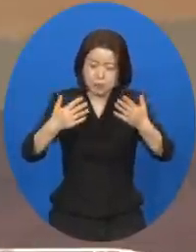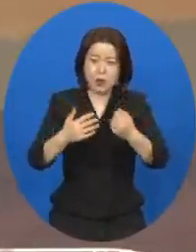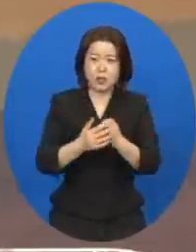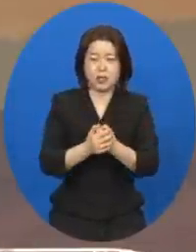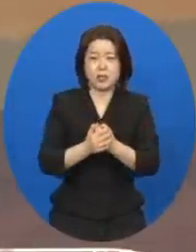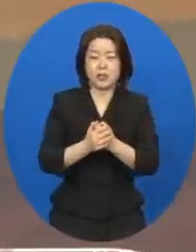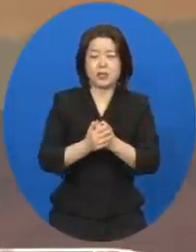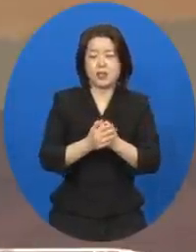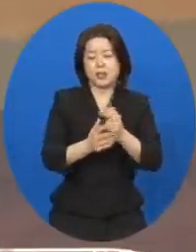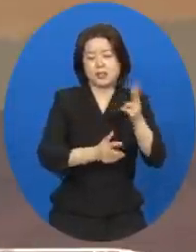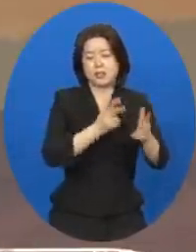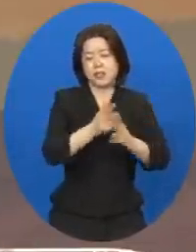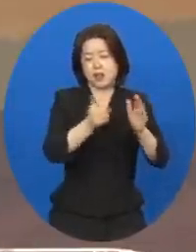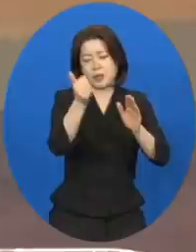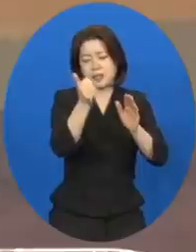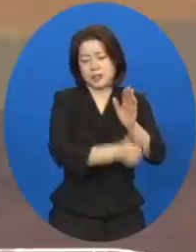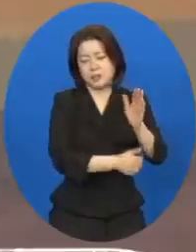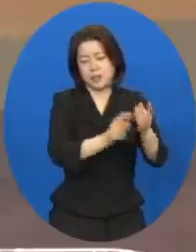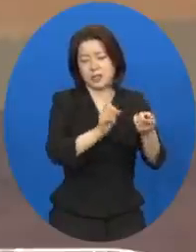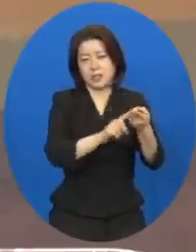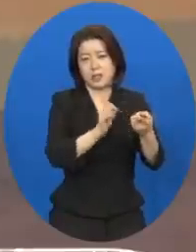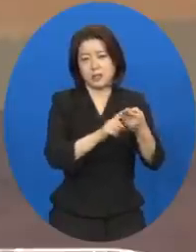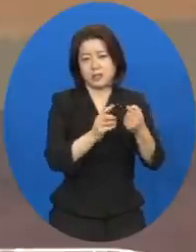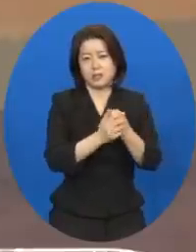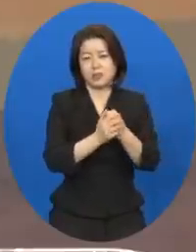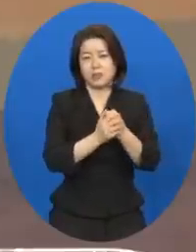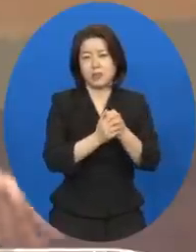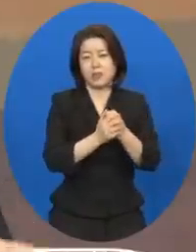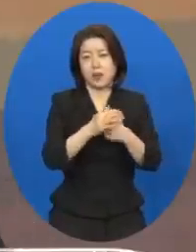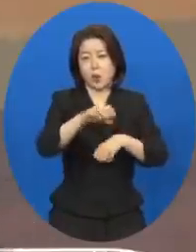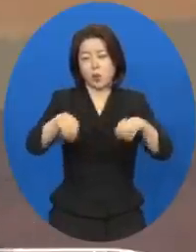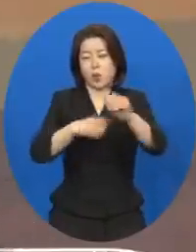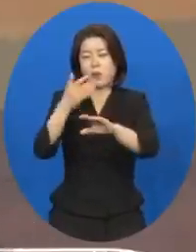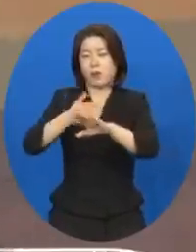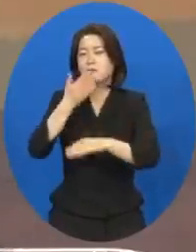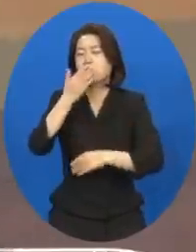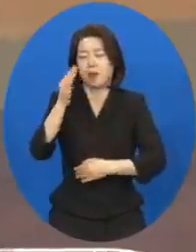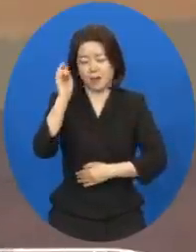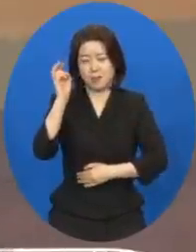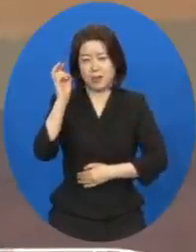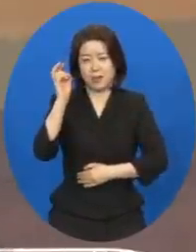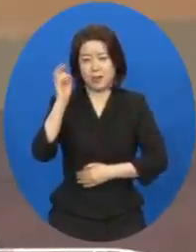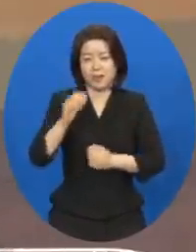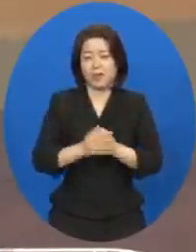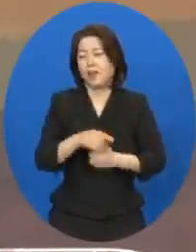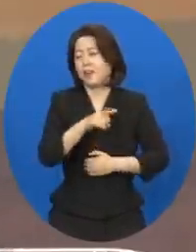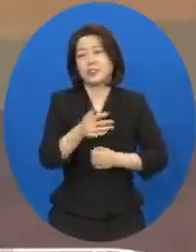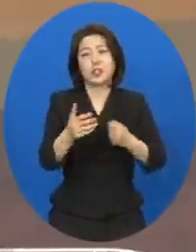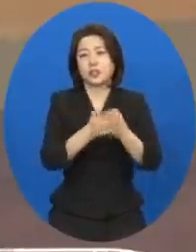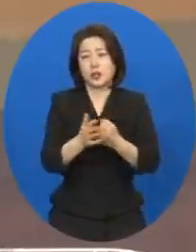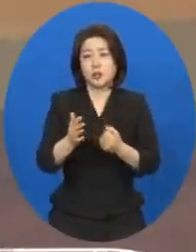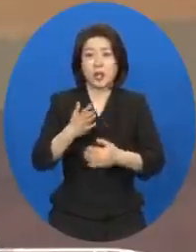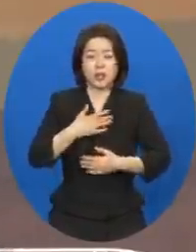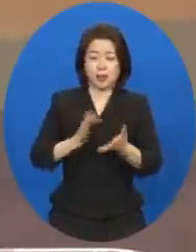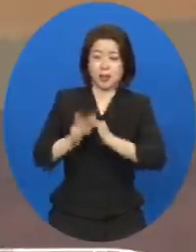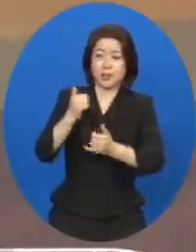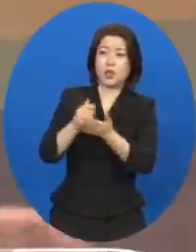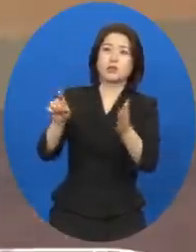사업에 실패했던 것에 대하여 막 오히려 감사하게 될 거예요. 왜? 그것 때문에 예수를 믿게